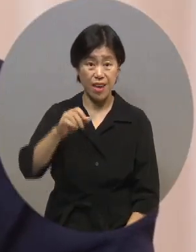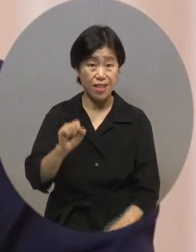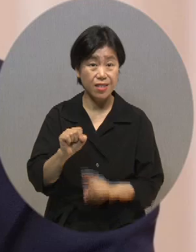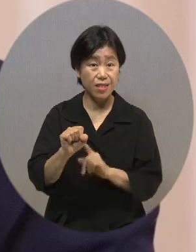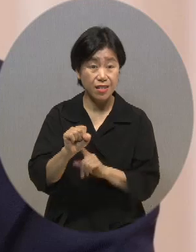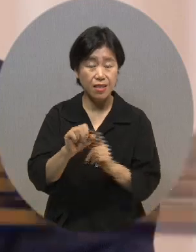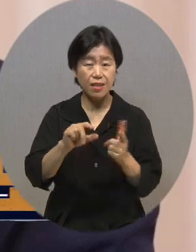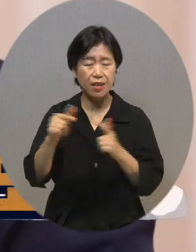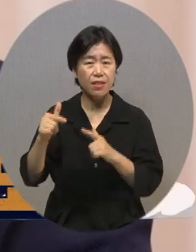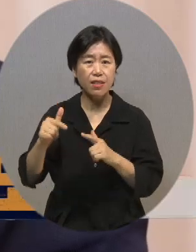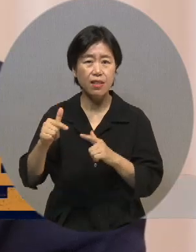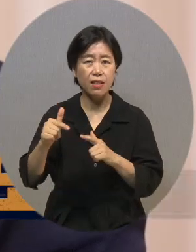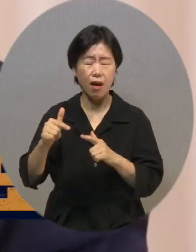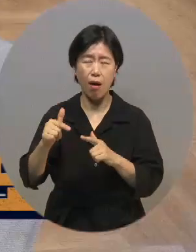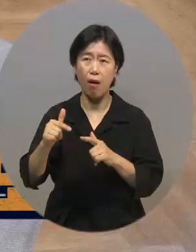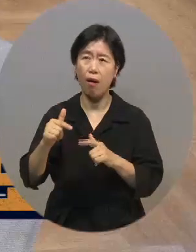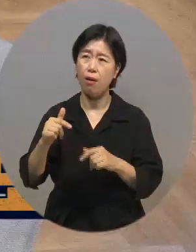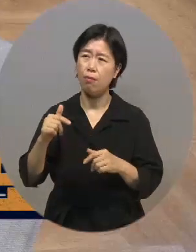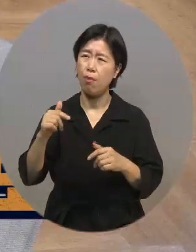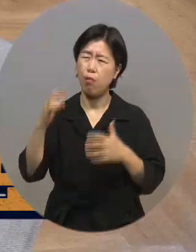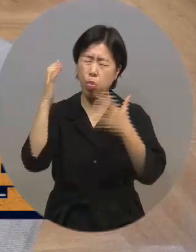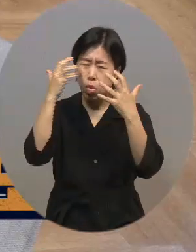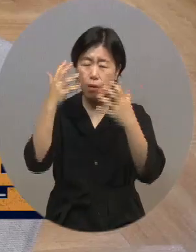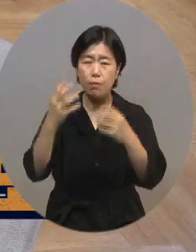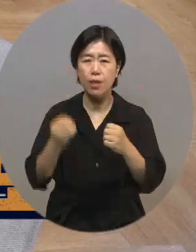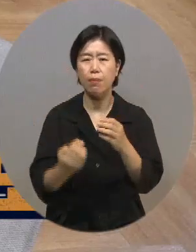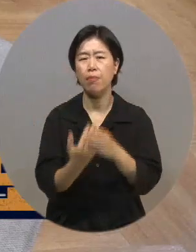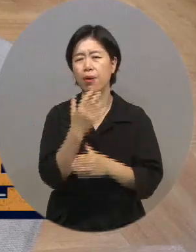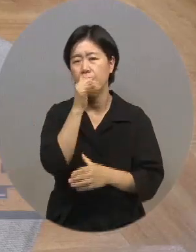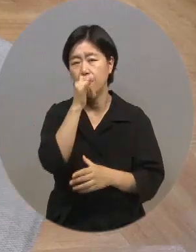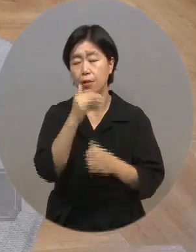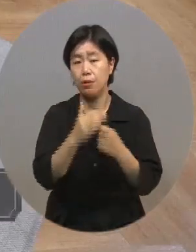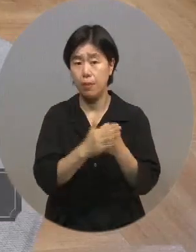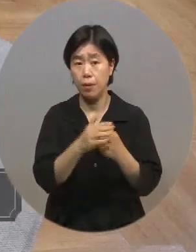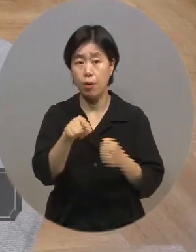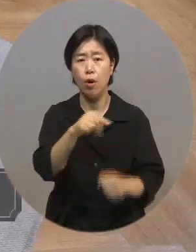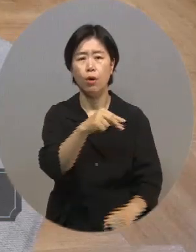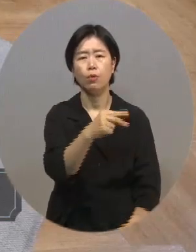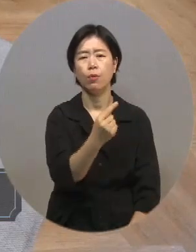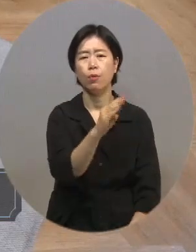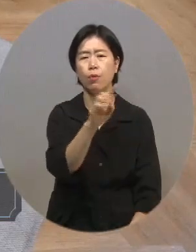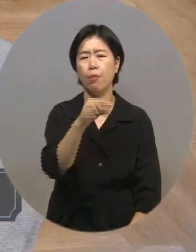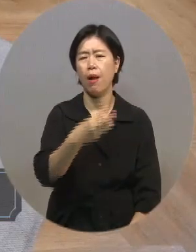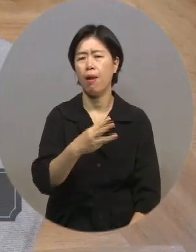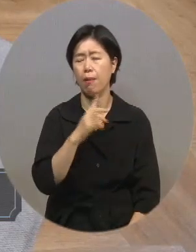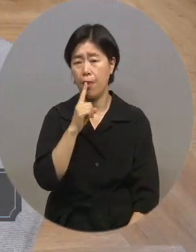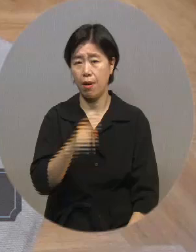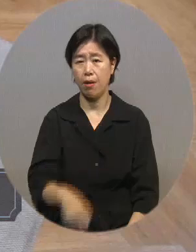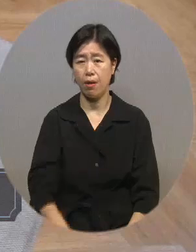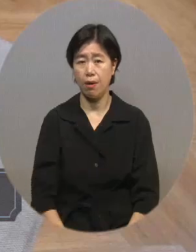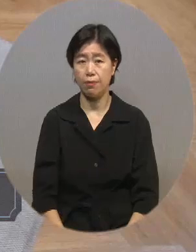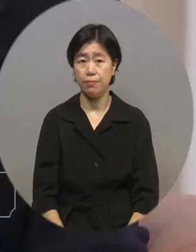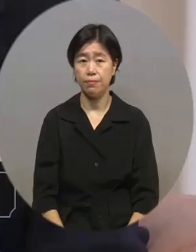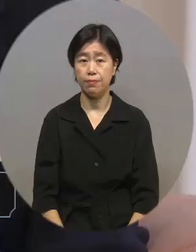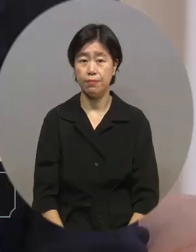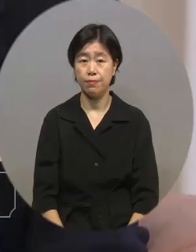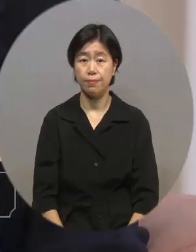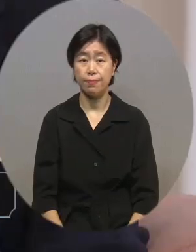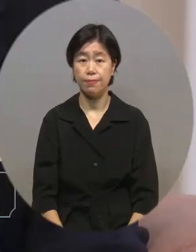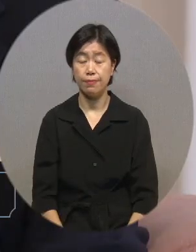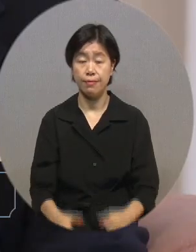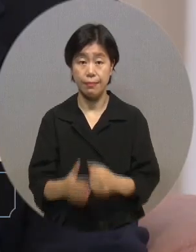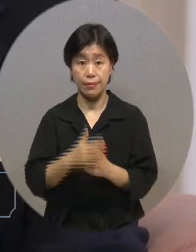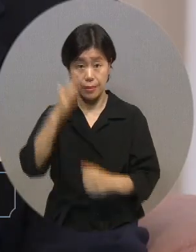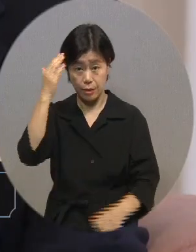우리의 일상생활을 지금 못 살려고는 이거야말로 도발입니다. 뭐 미사일 쏘고 하는 거는 뭐 장기적인 거지만